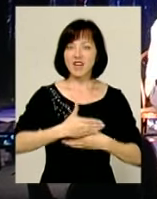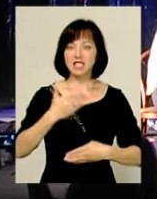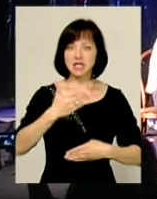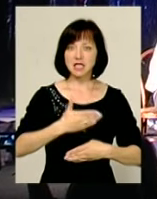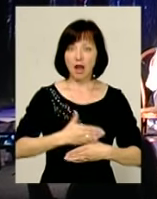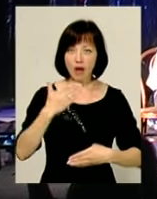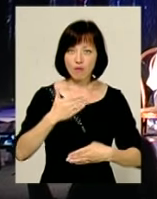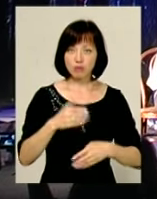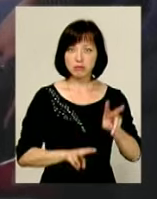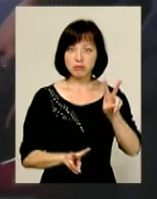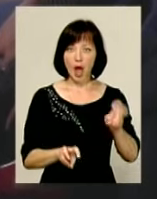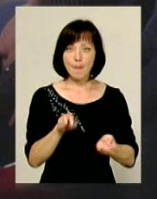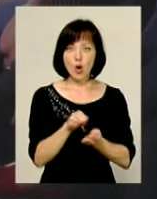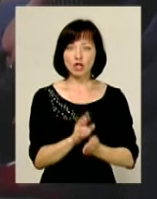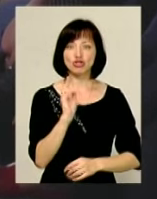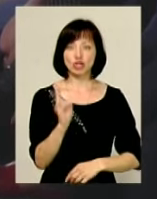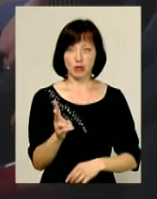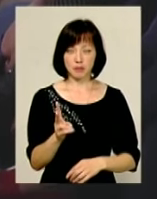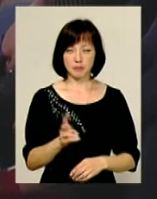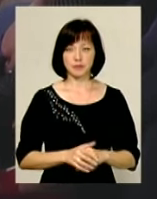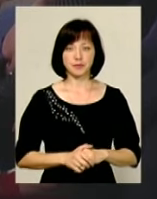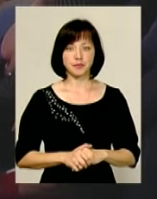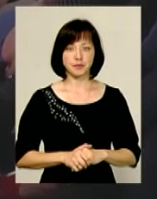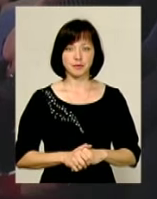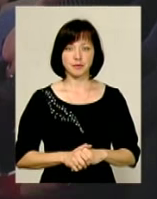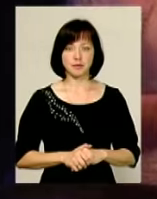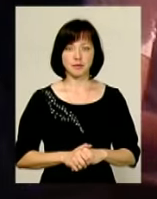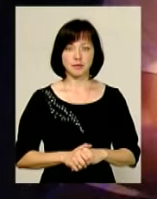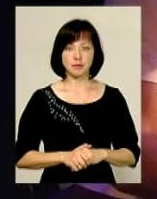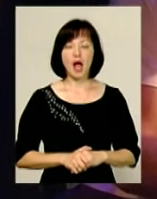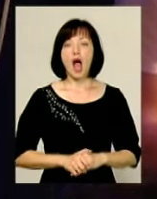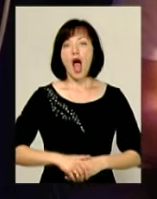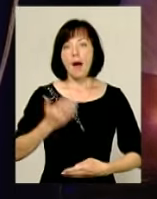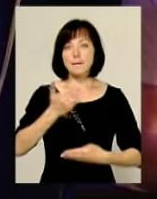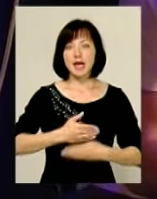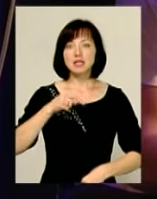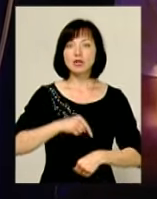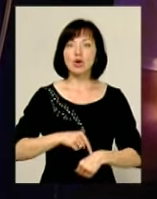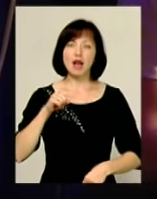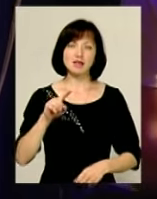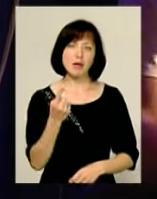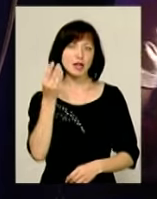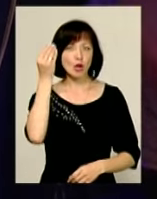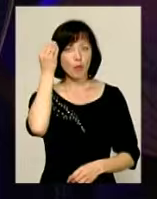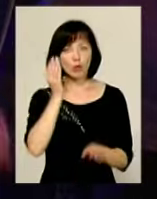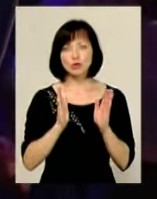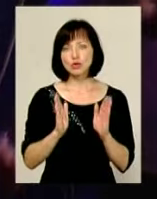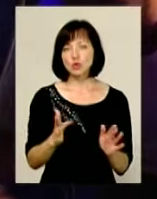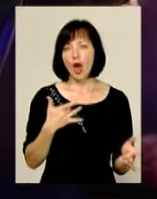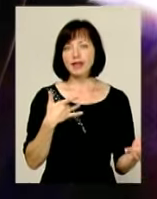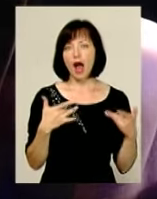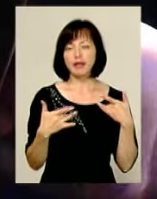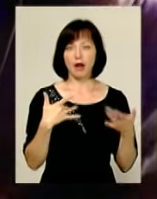п'єсою Могильщик молдавського драматурга Анжеліни Рошки. П'єса торкається, на перший погляд, суто